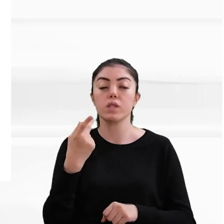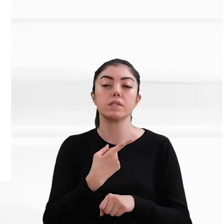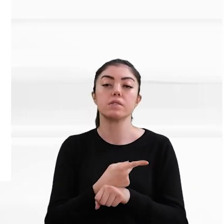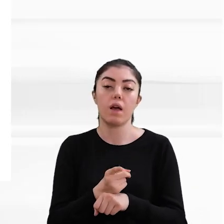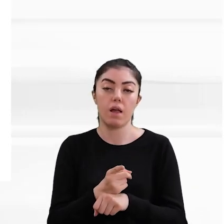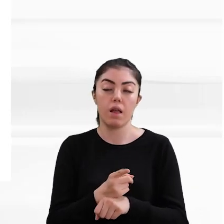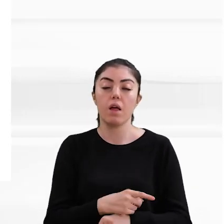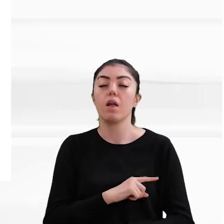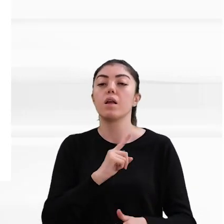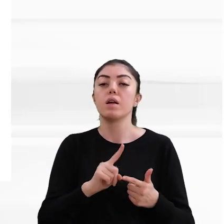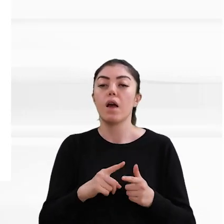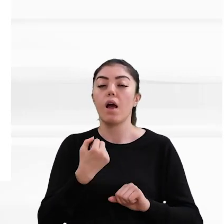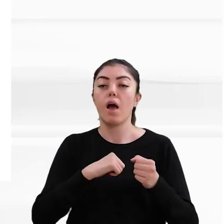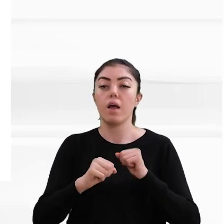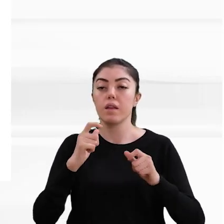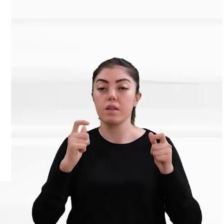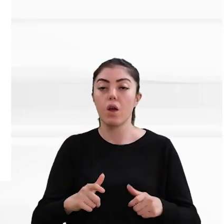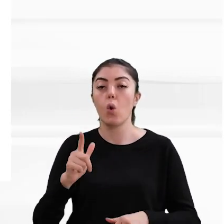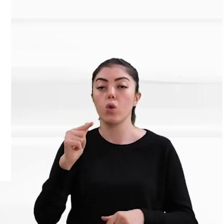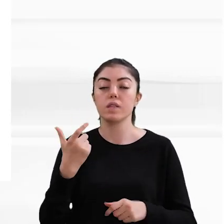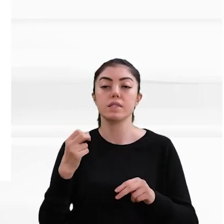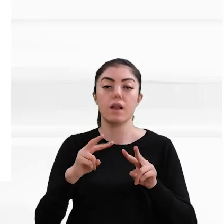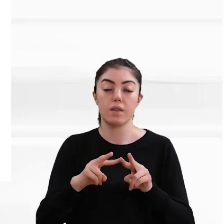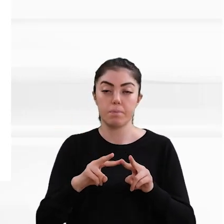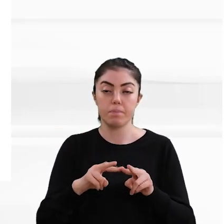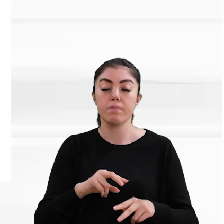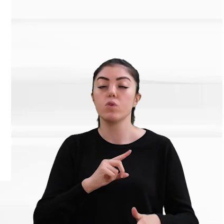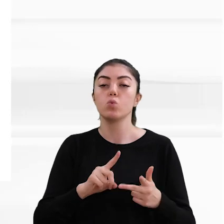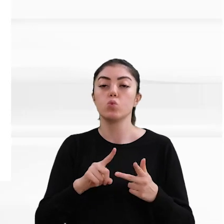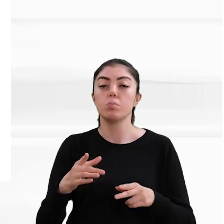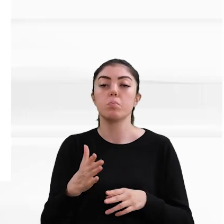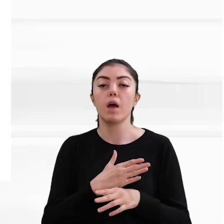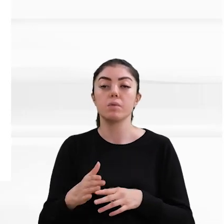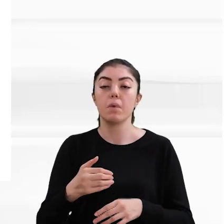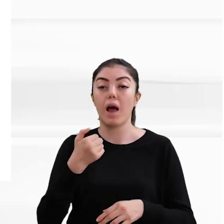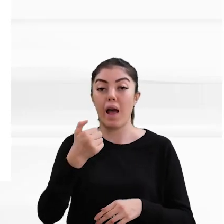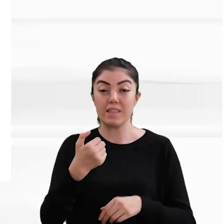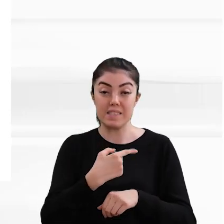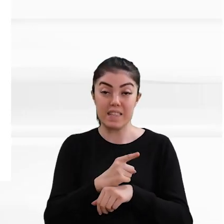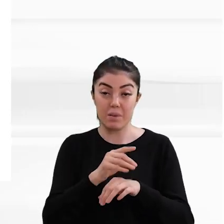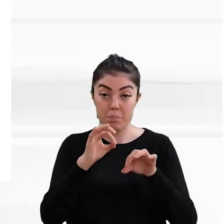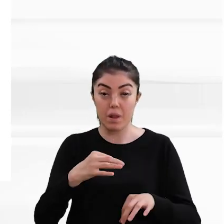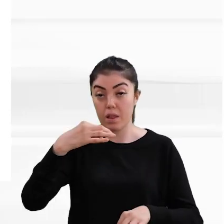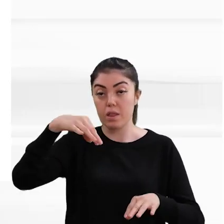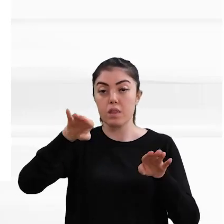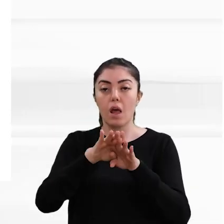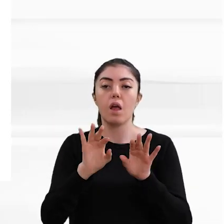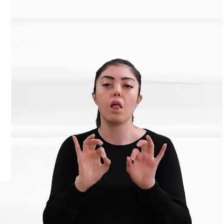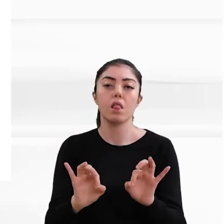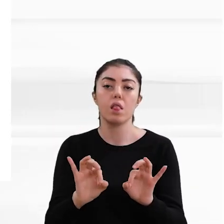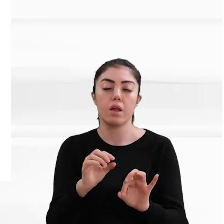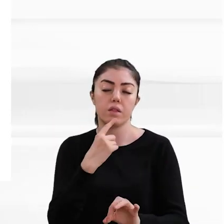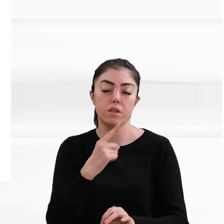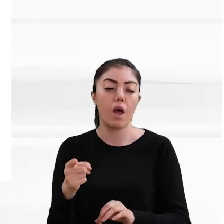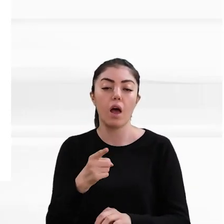1. Hareketin periyodu 12 saniyedir. 2. Hareketin genliği 16 cm'dir. 3. Cisim 6. saniyede